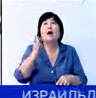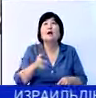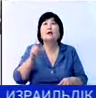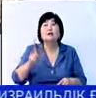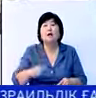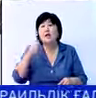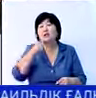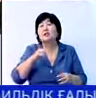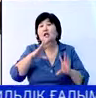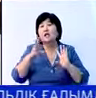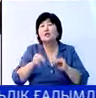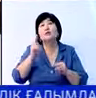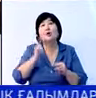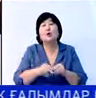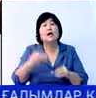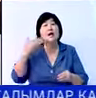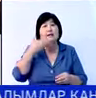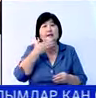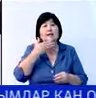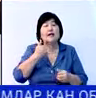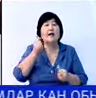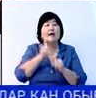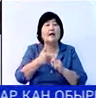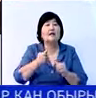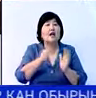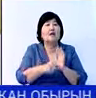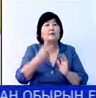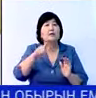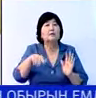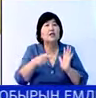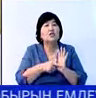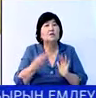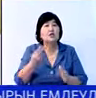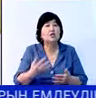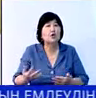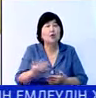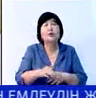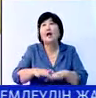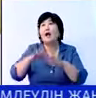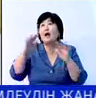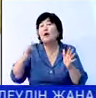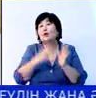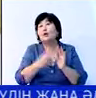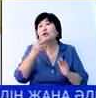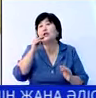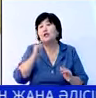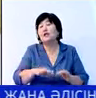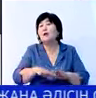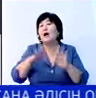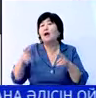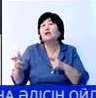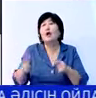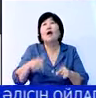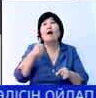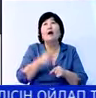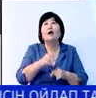жылды жемісті қорытындылады. Сыр салысының әр гектарынан 62,7 центнерден өнім алып, қамбаға 92 мың тонна астық құйды. Алғаш